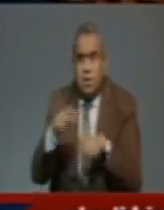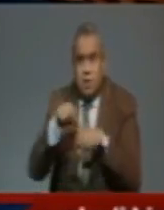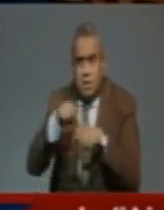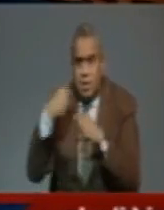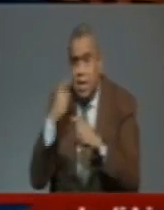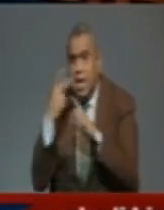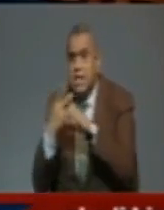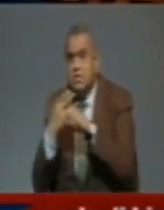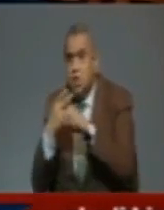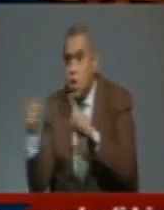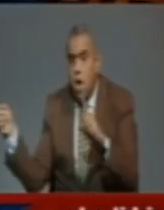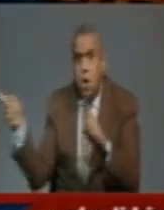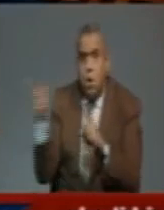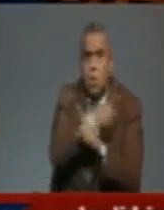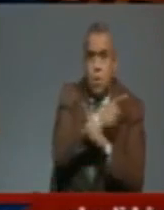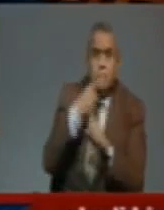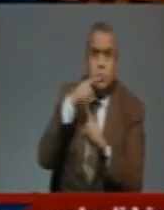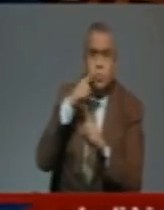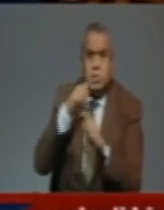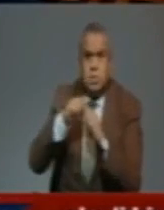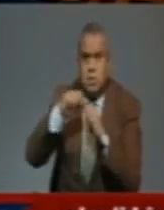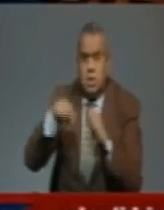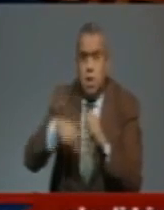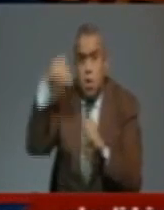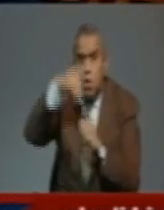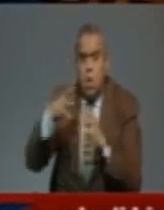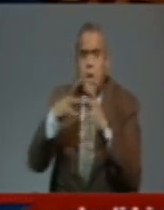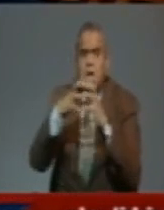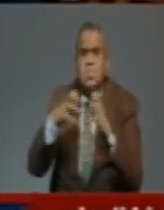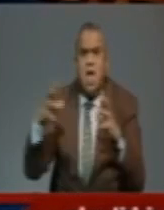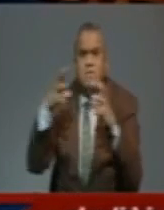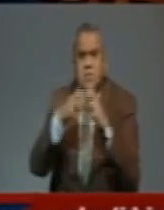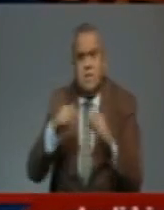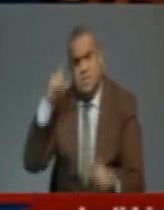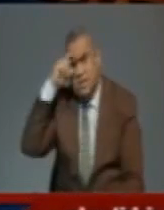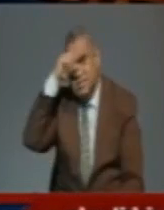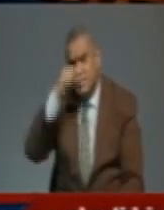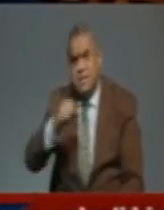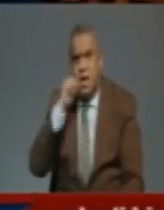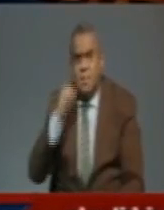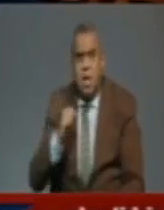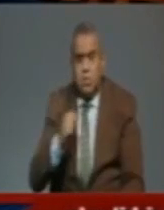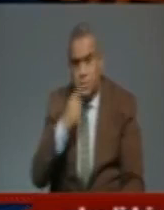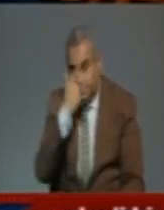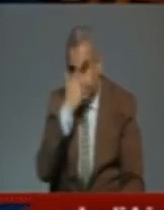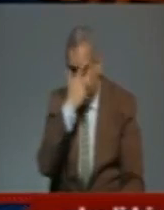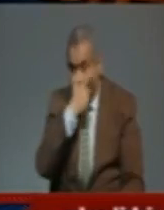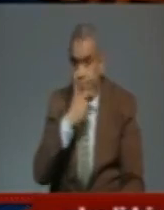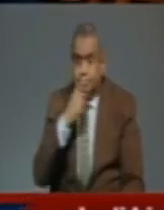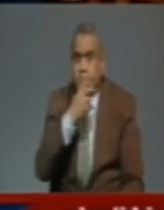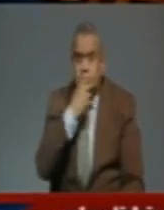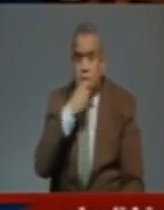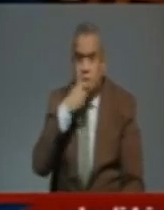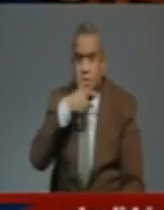لاسكندريه في تفاصيل كتيره جدا جدا جدا. يعني كامل ما اتكلمش مثلا على